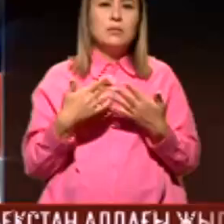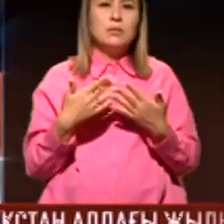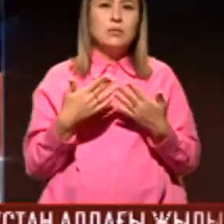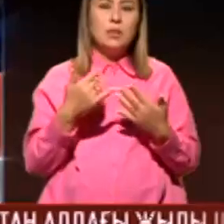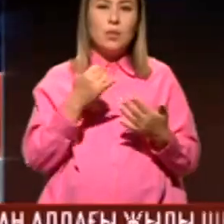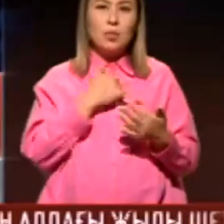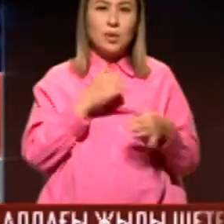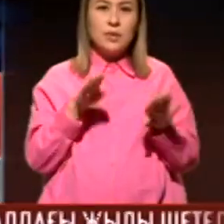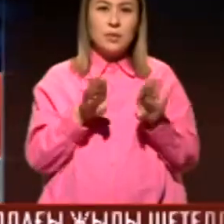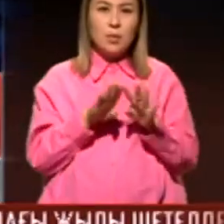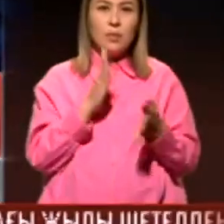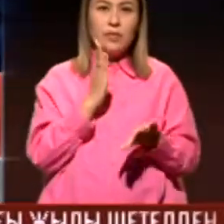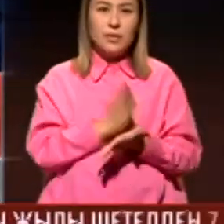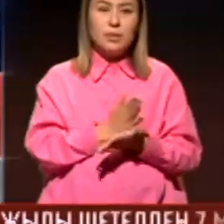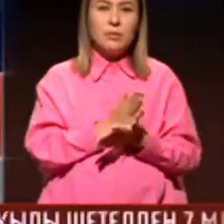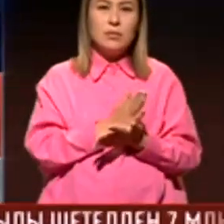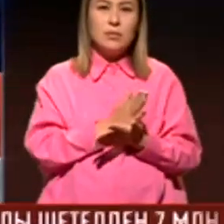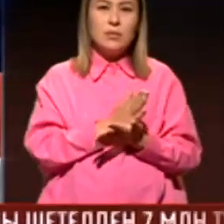Бізде жаңағы